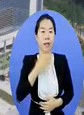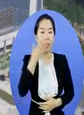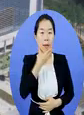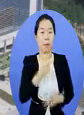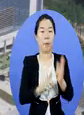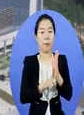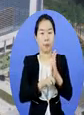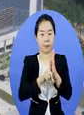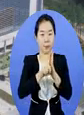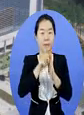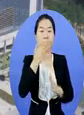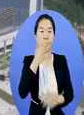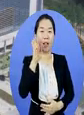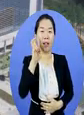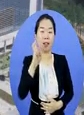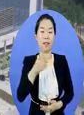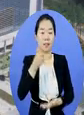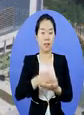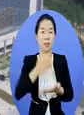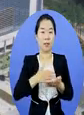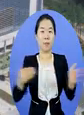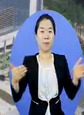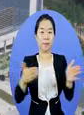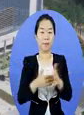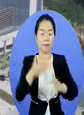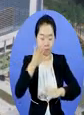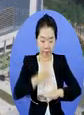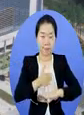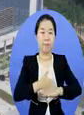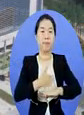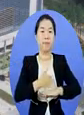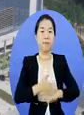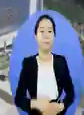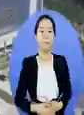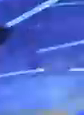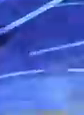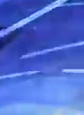행복지수는 높아질 수 있을 것 같습니다. 천안뉴스 마치겠습니다. 고맙습니다.